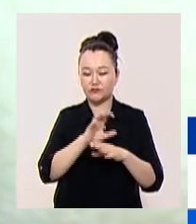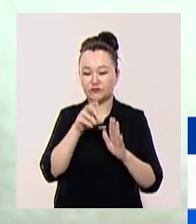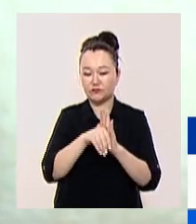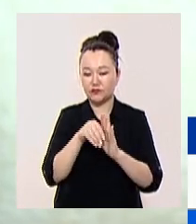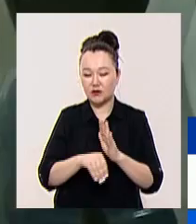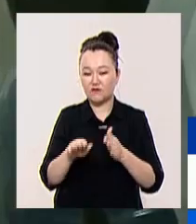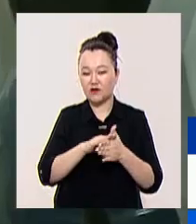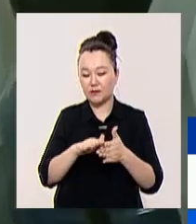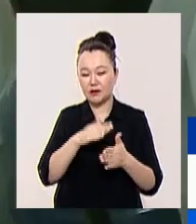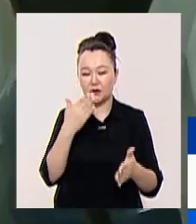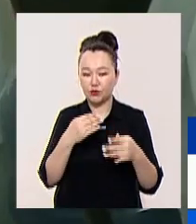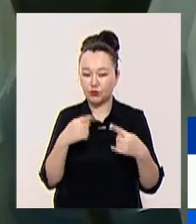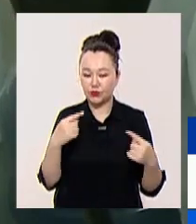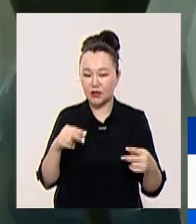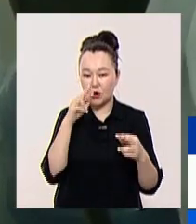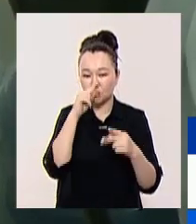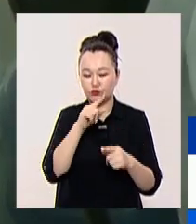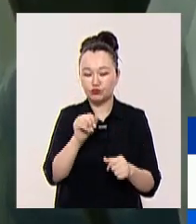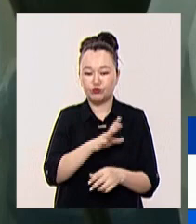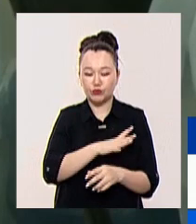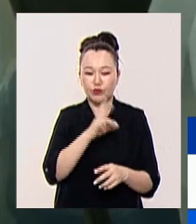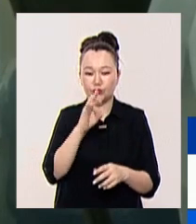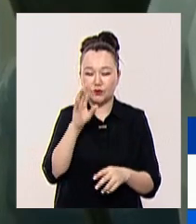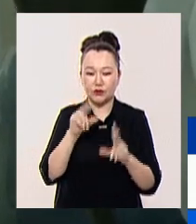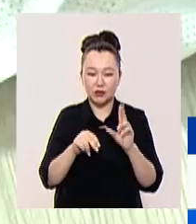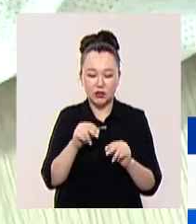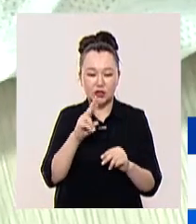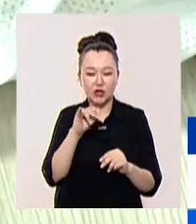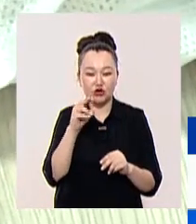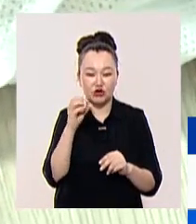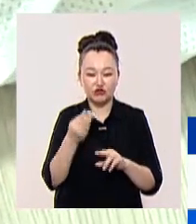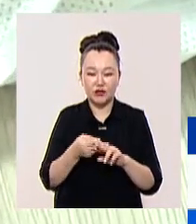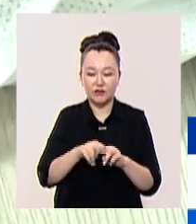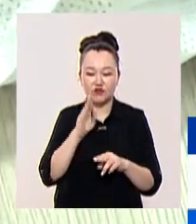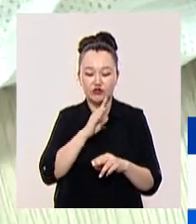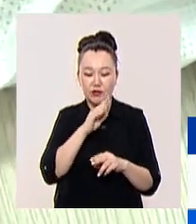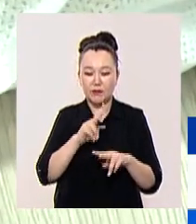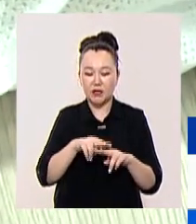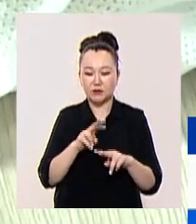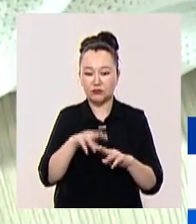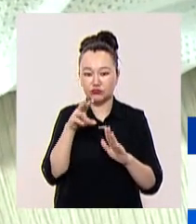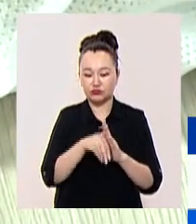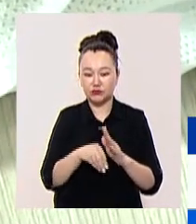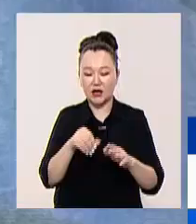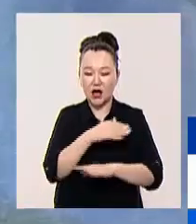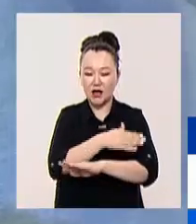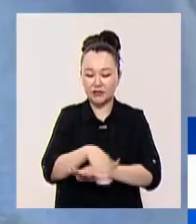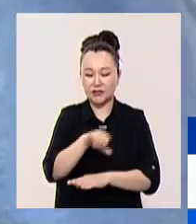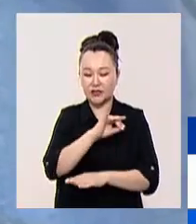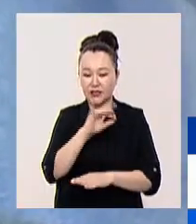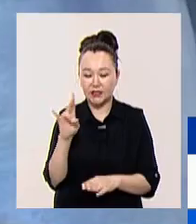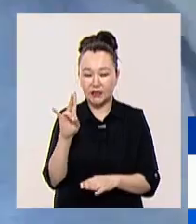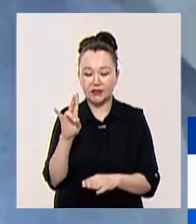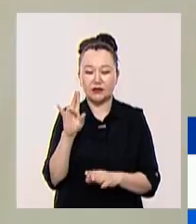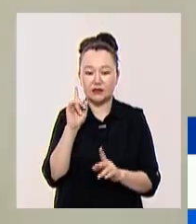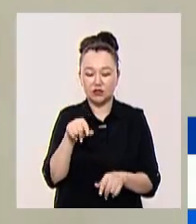данных фамилии или другие данные с ошибками. Но у Надежды Бражниковой в базе совпали и паспортные данные, и адрес, и ИИН.